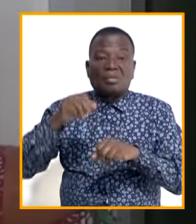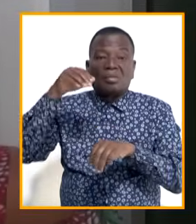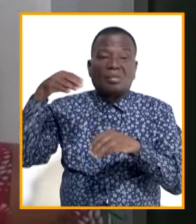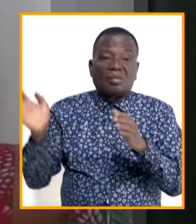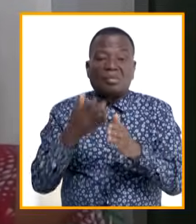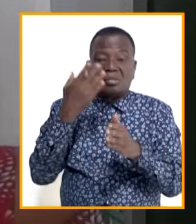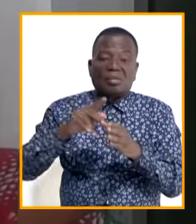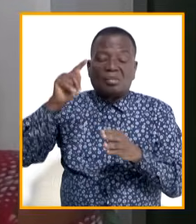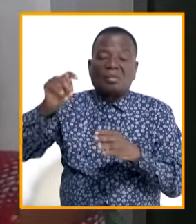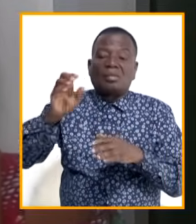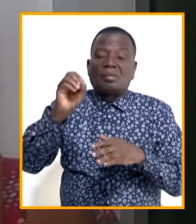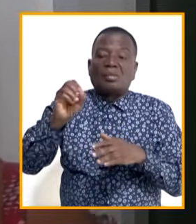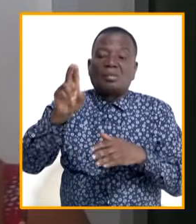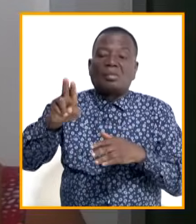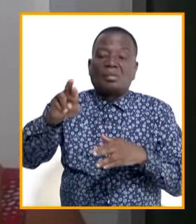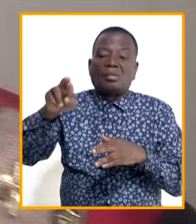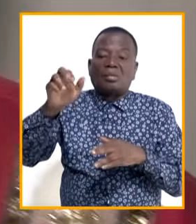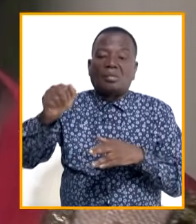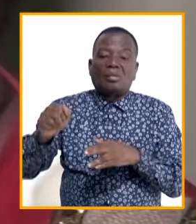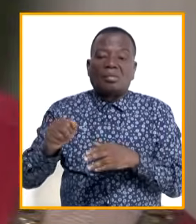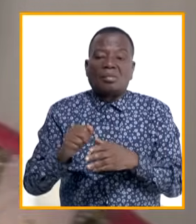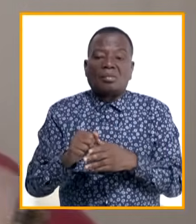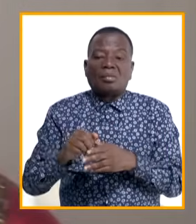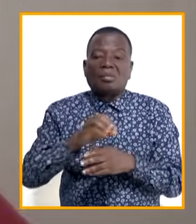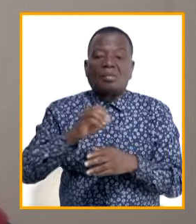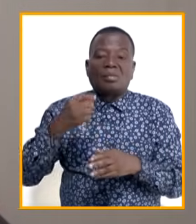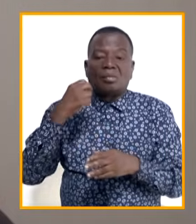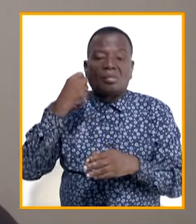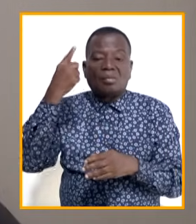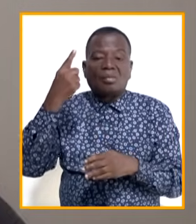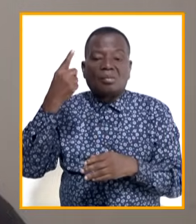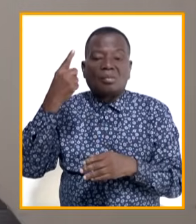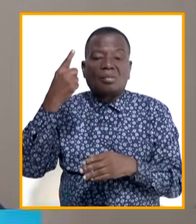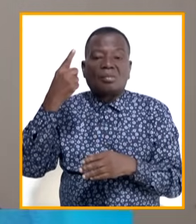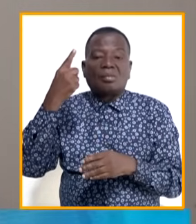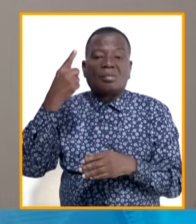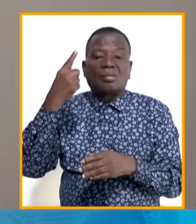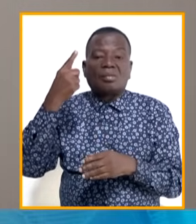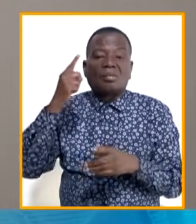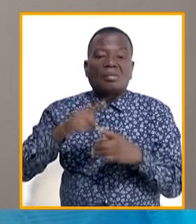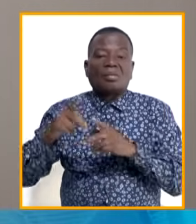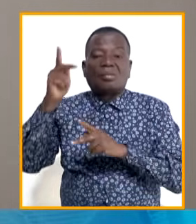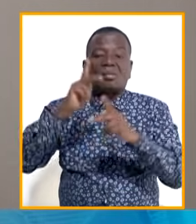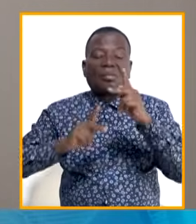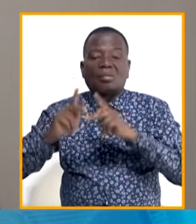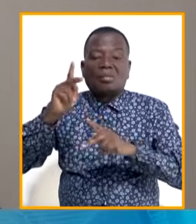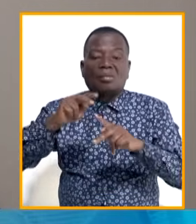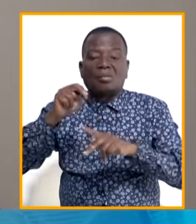Toura et pour faire valoir la culture Toura. On essaie de faire comprendre à la